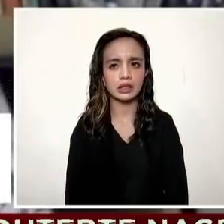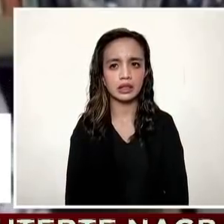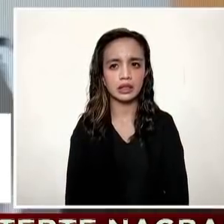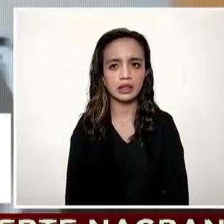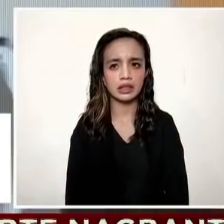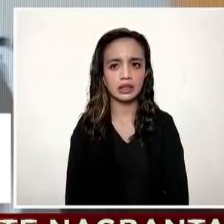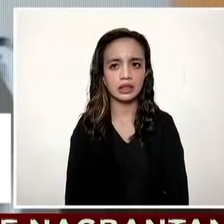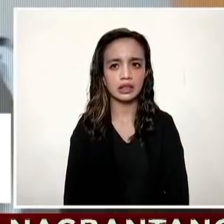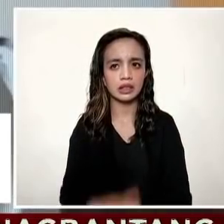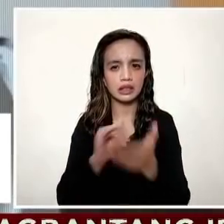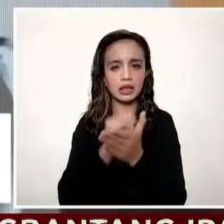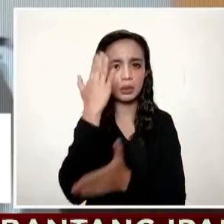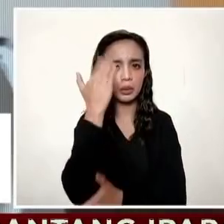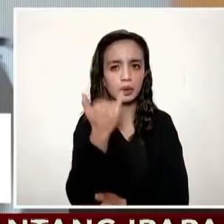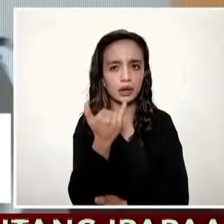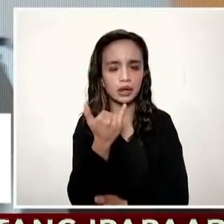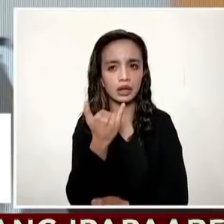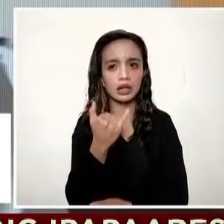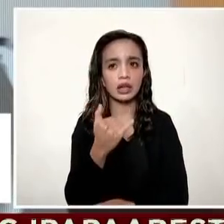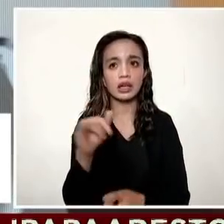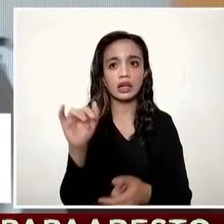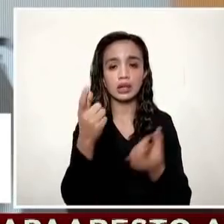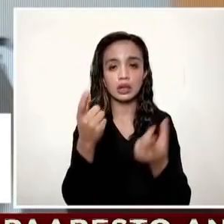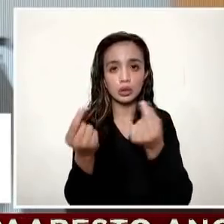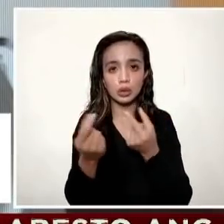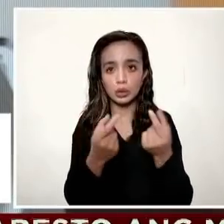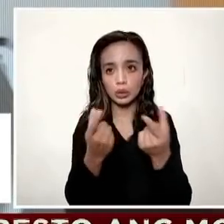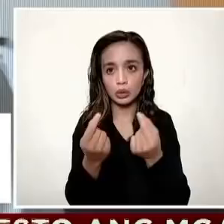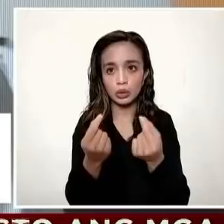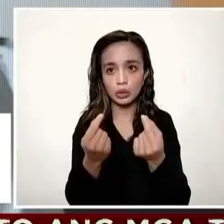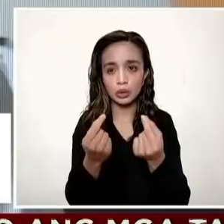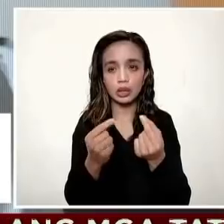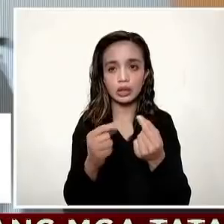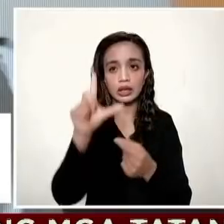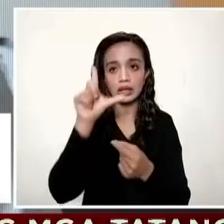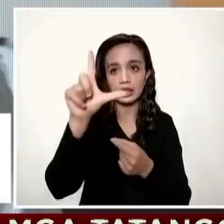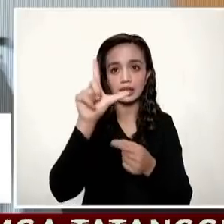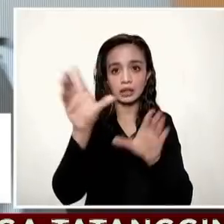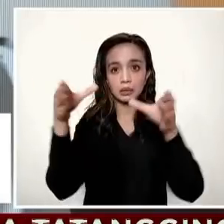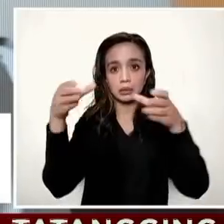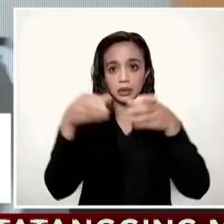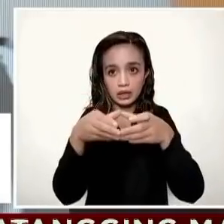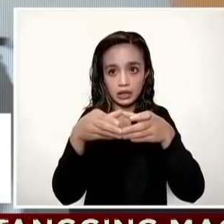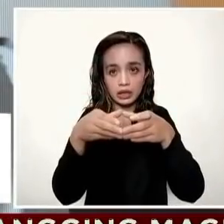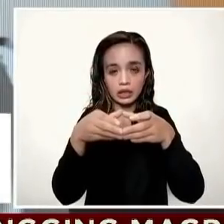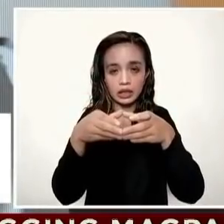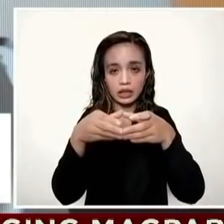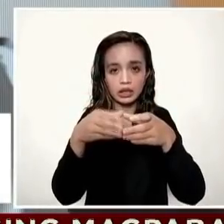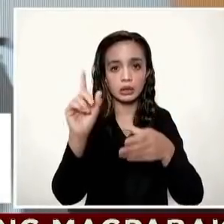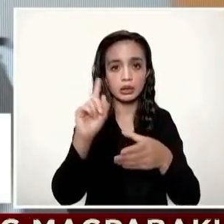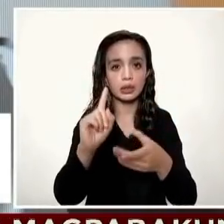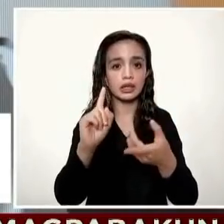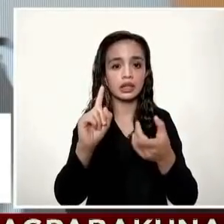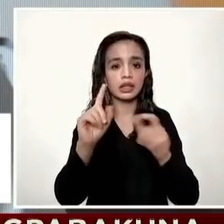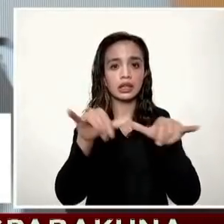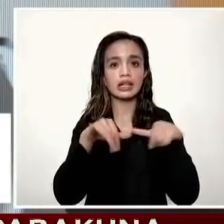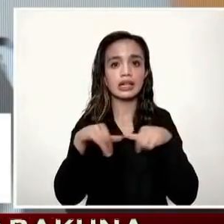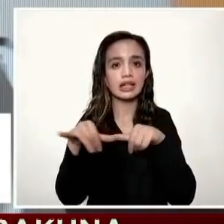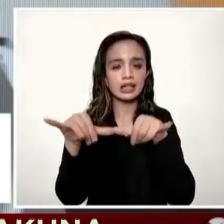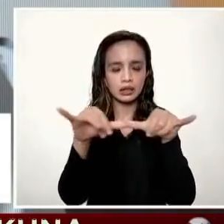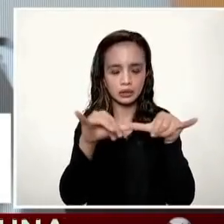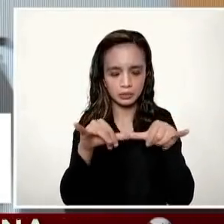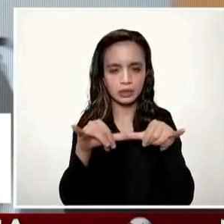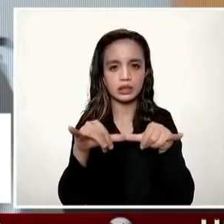as we can. Nakatakda namang makipagpulong ang Liberal Party sa ilang napipisil nilang pwede ring maging standard bearer ng oposisyon